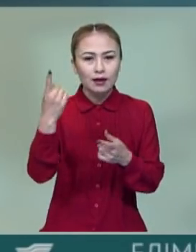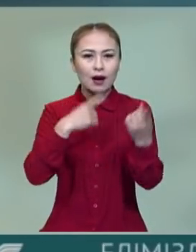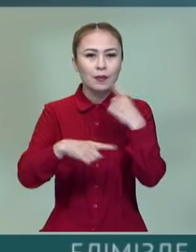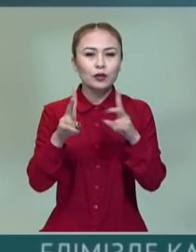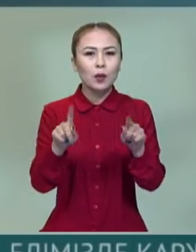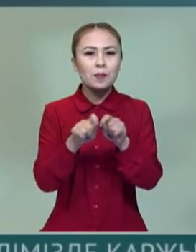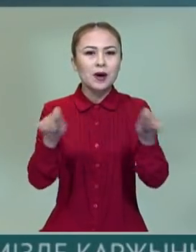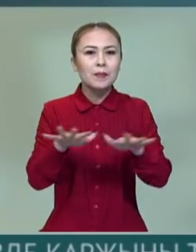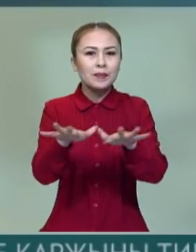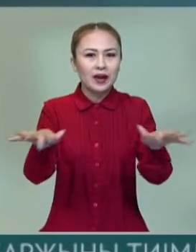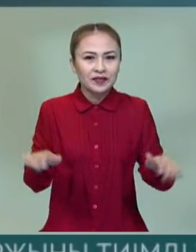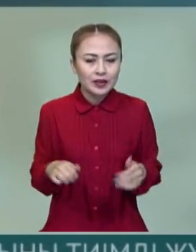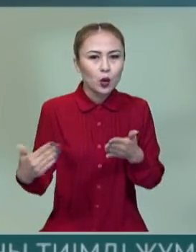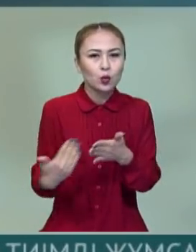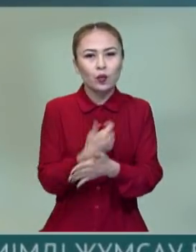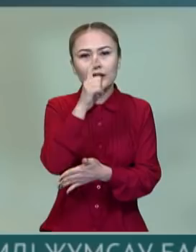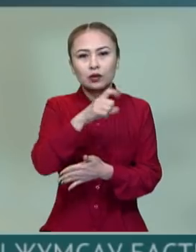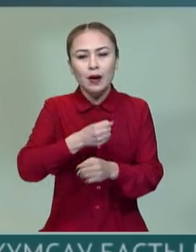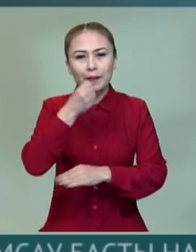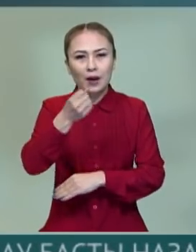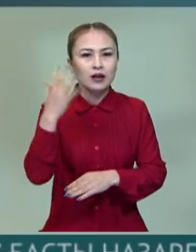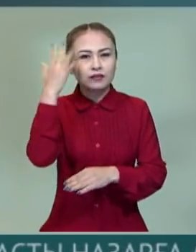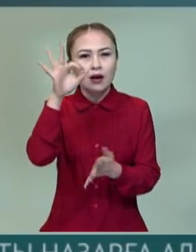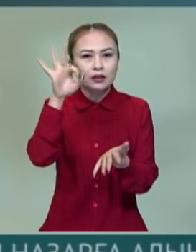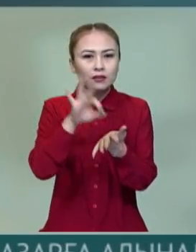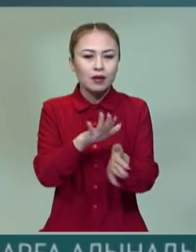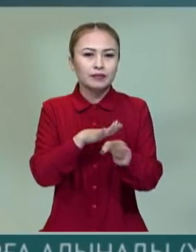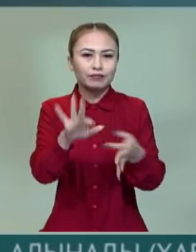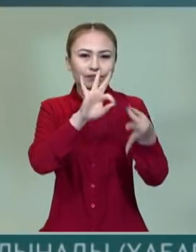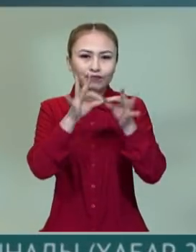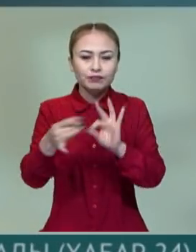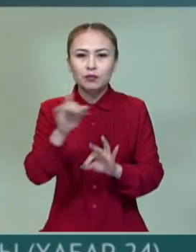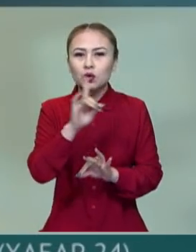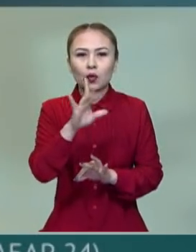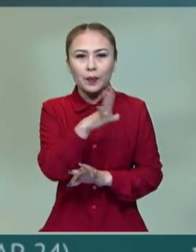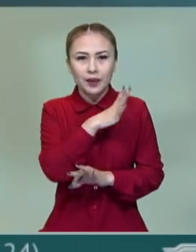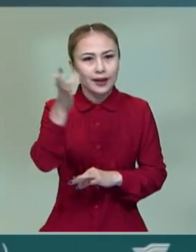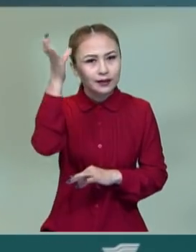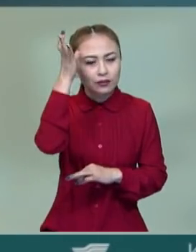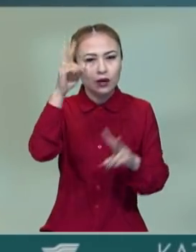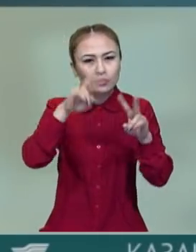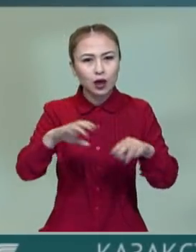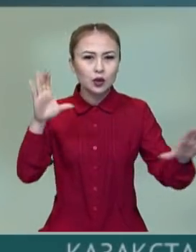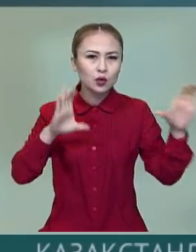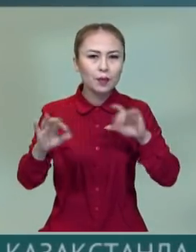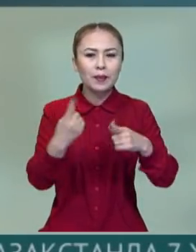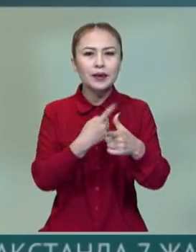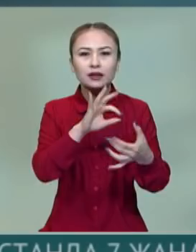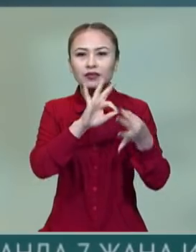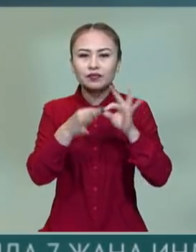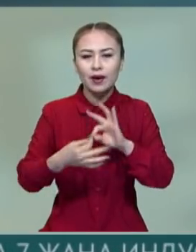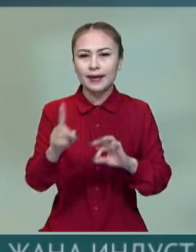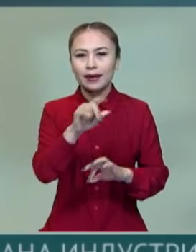жасақталатын үкіметтің жаңа құрамына негізгі мақсат міндеттерді айқындап берді. Қазақстан стратегиялық ғылыми зерттеулер институты